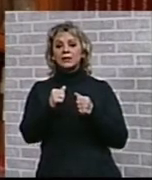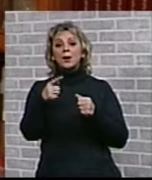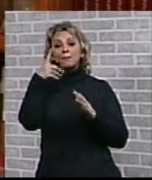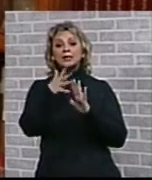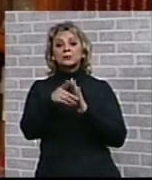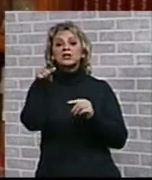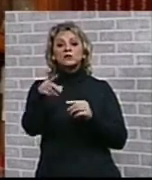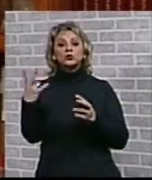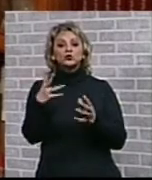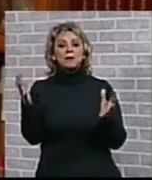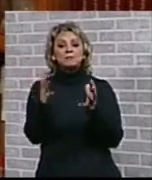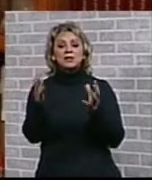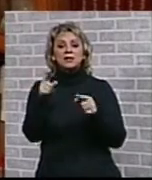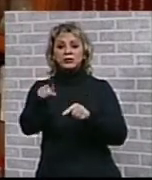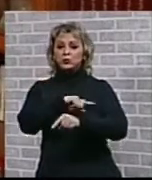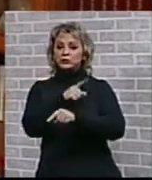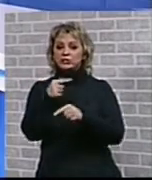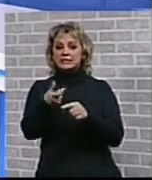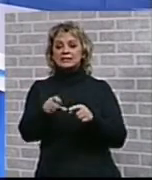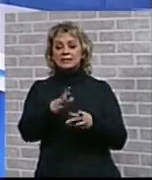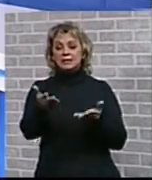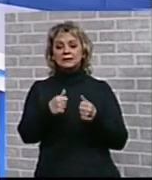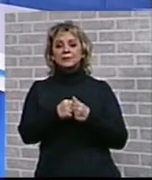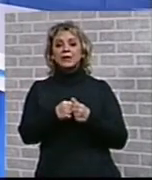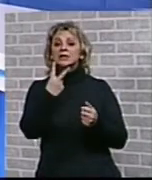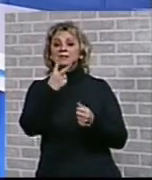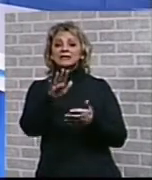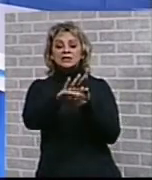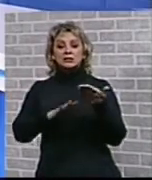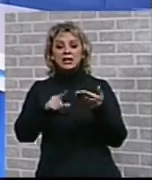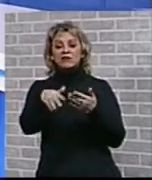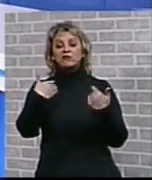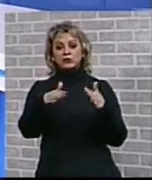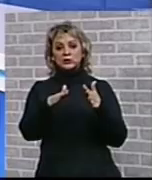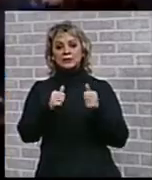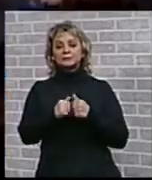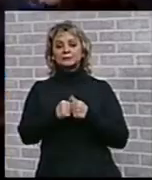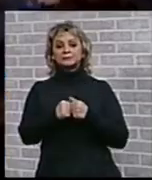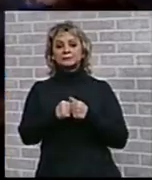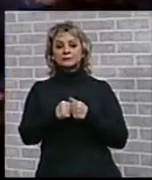Понимаете, его надо беречь, как зеницу ока. Смотрите дальше в выпуске.